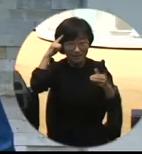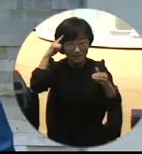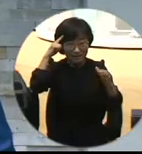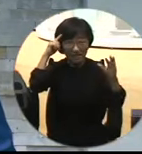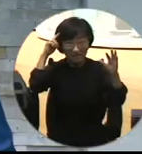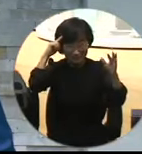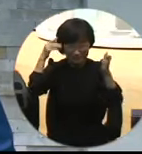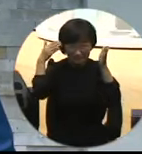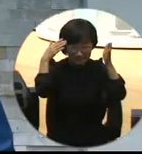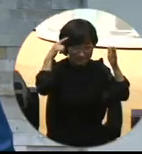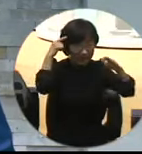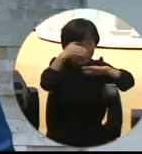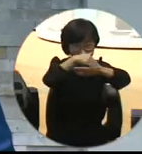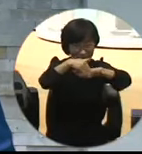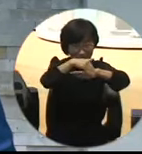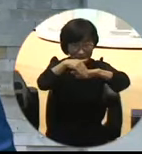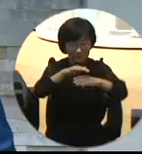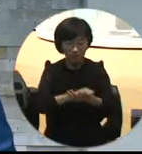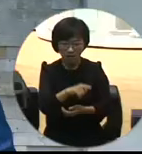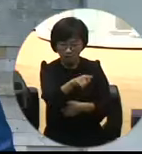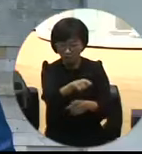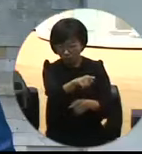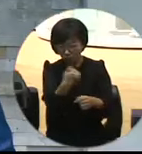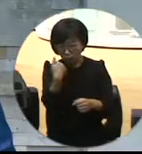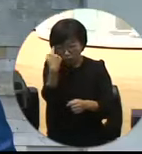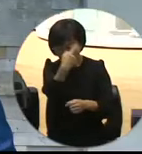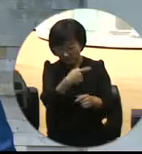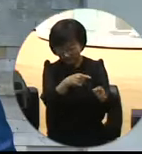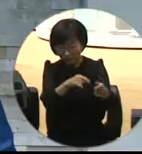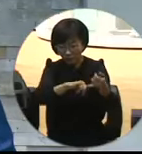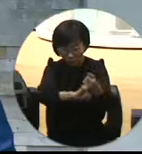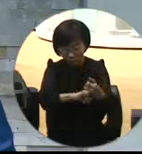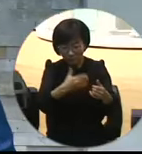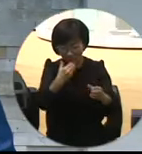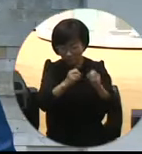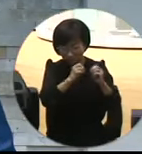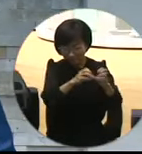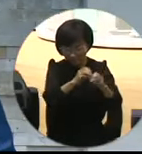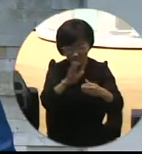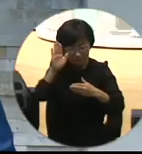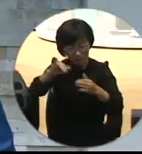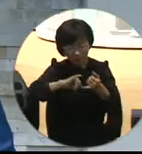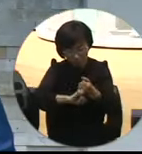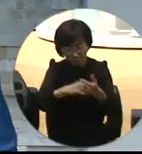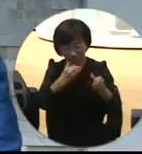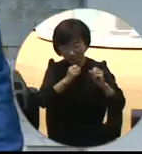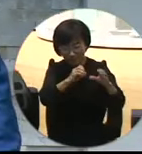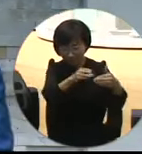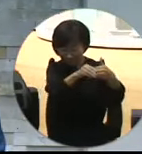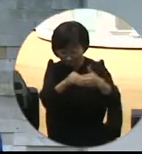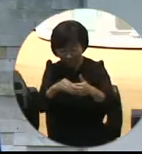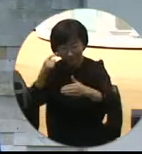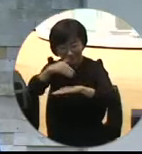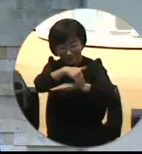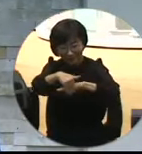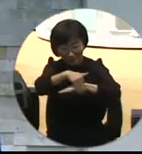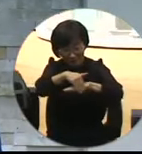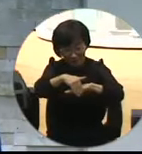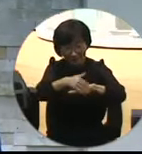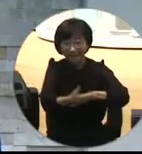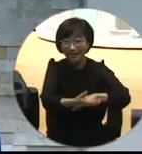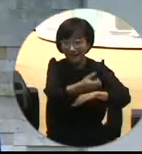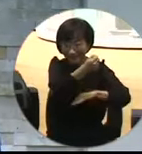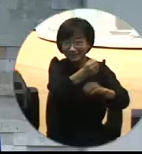하든지 간 내가 저 사람을 복음을 전해서 저 사람을 살려내야지. 그 초점 맞춘 사람하고 자기 유익을 위해 살아가는